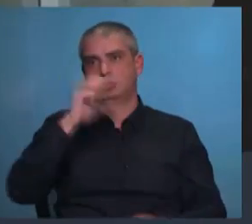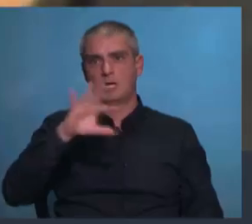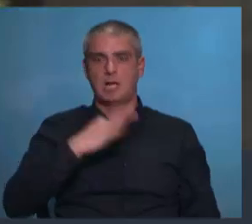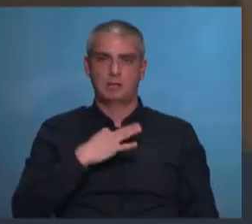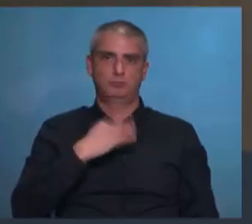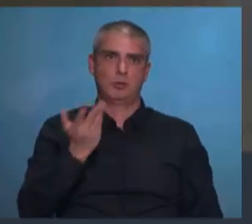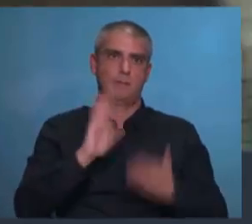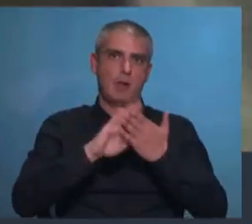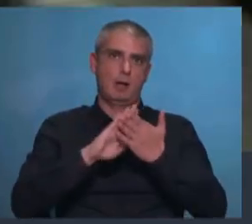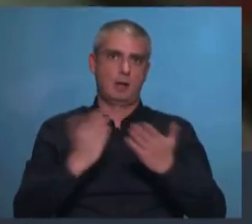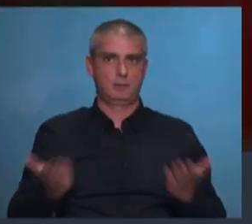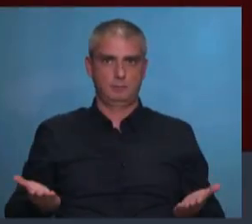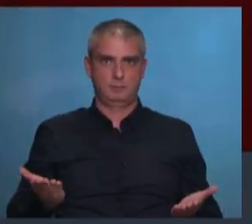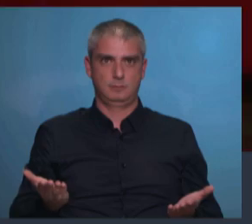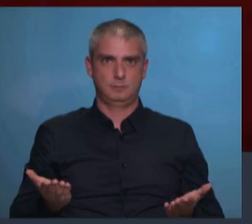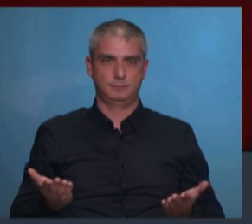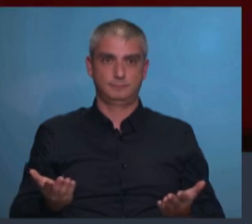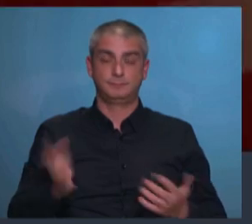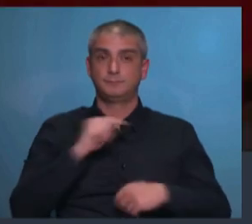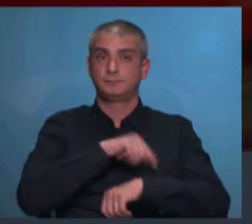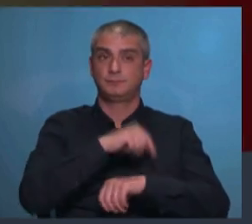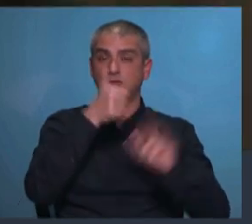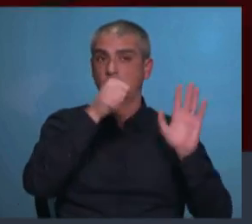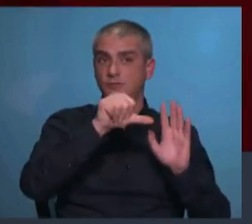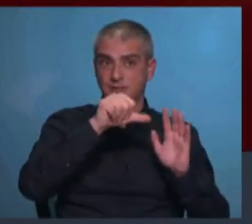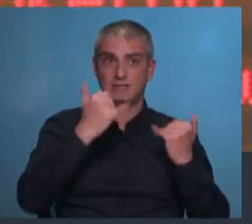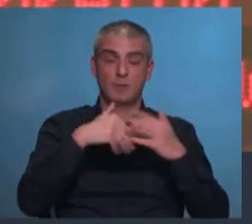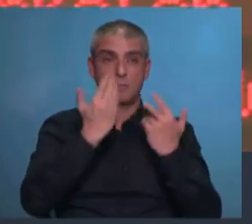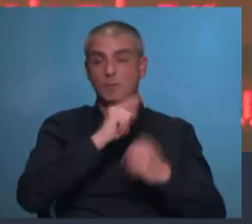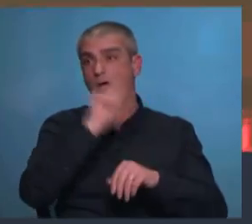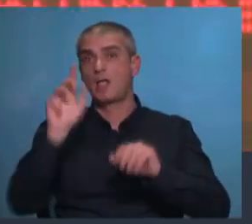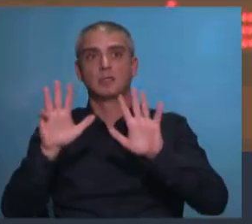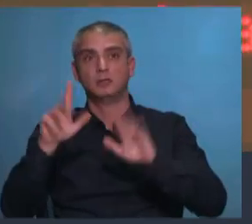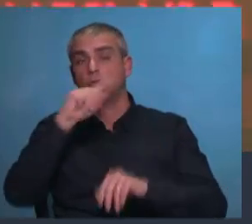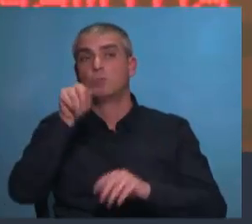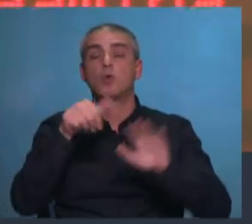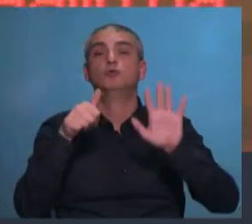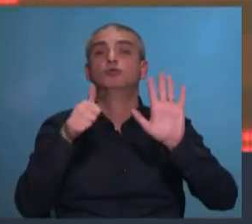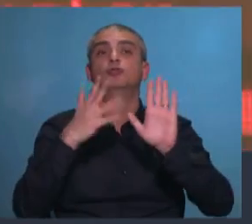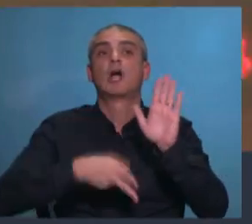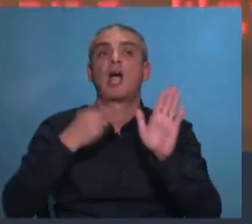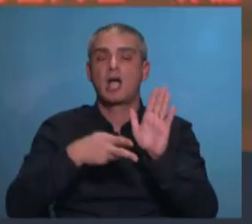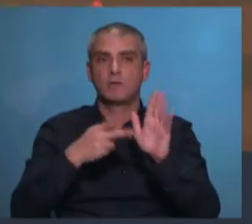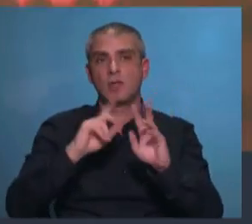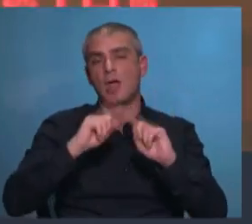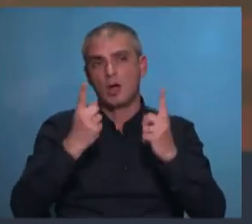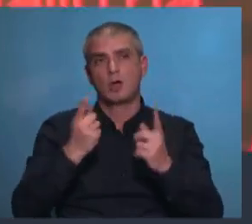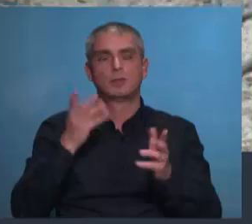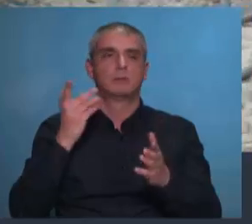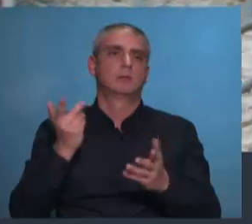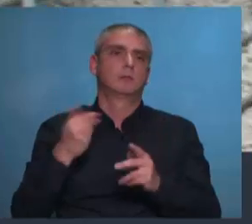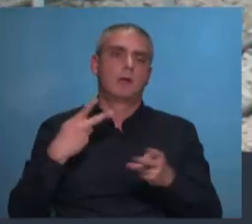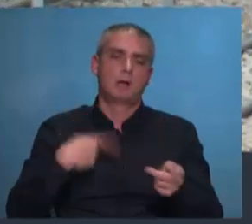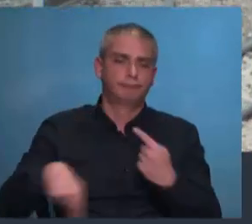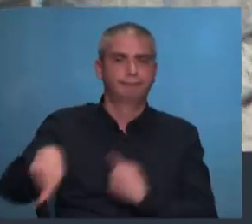מהגן. בין השעות 6:30 הבוקר ל9 בוטלו 6 רכבות. אחרות חזרו על עקבותיהן,